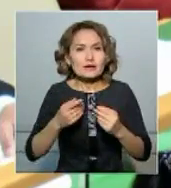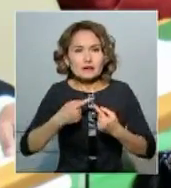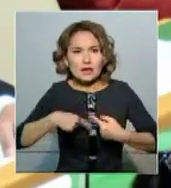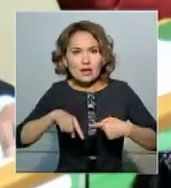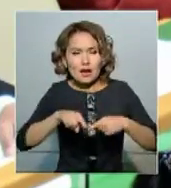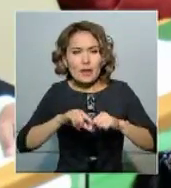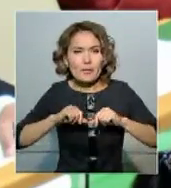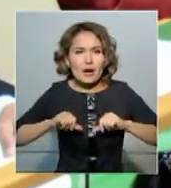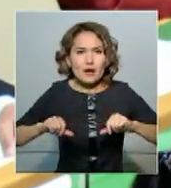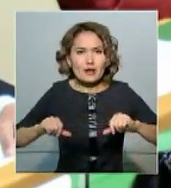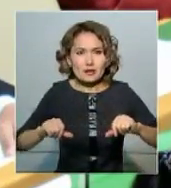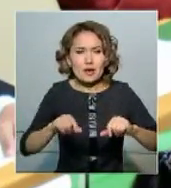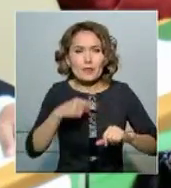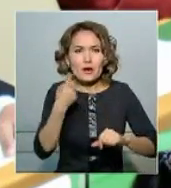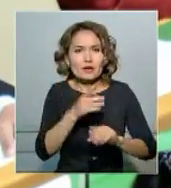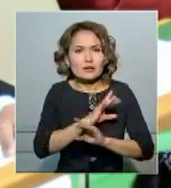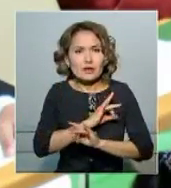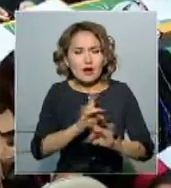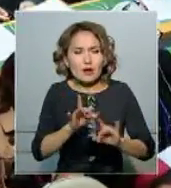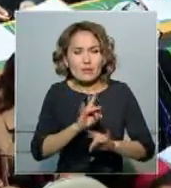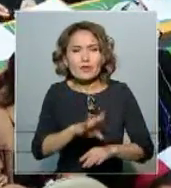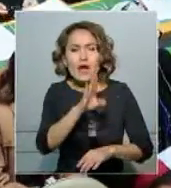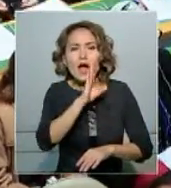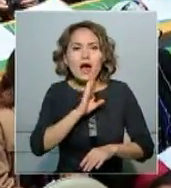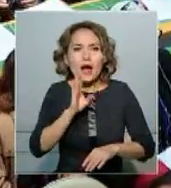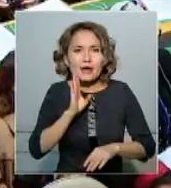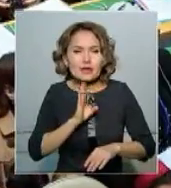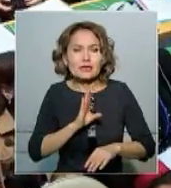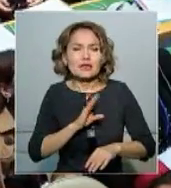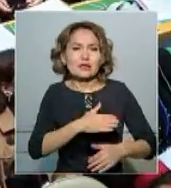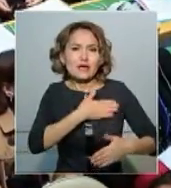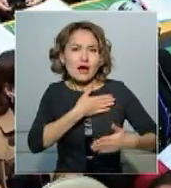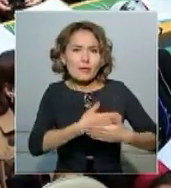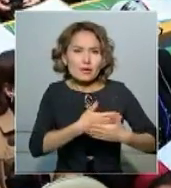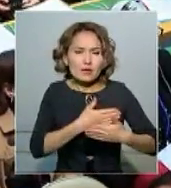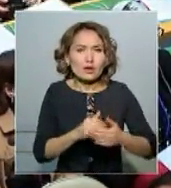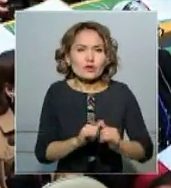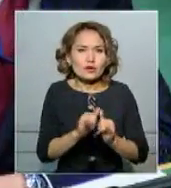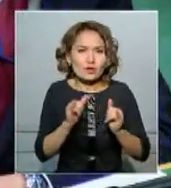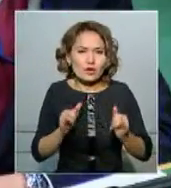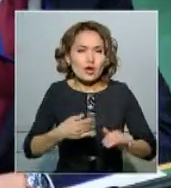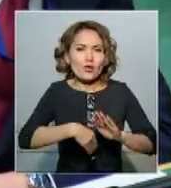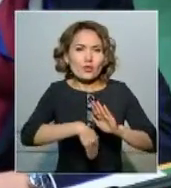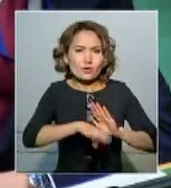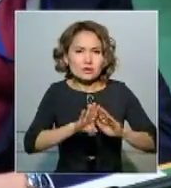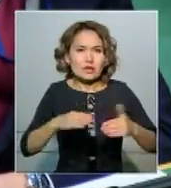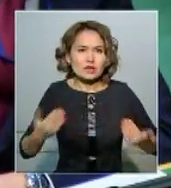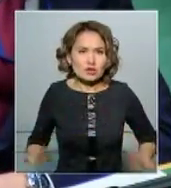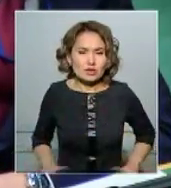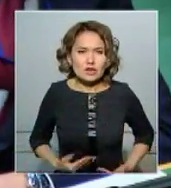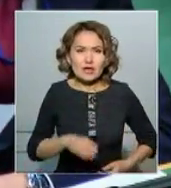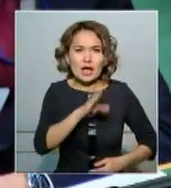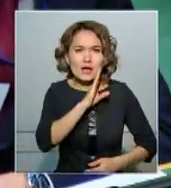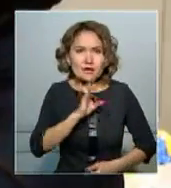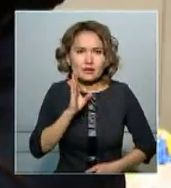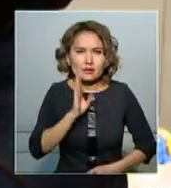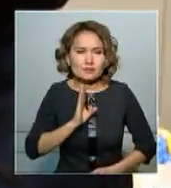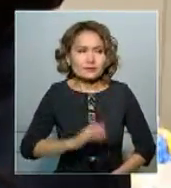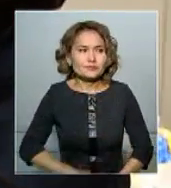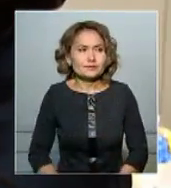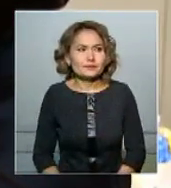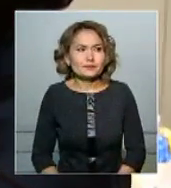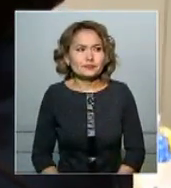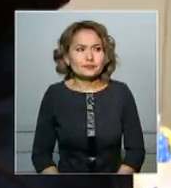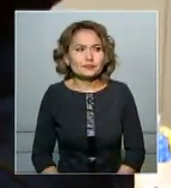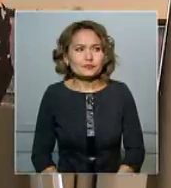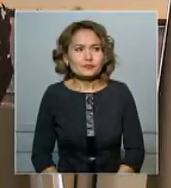сайын әлемде әйелдердің саяси және экономикалық белсенділігі артып келе жатқандығын ерекше атап өтті. 47-м месте